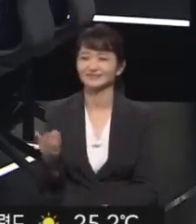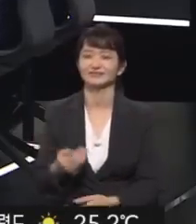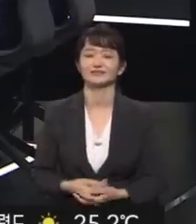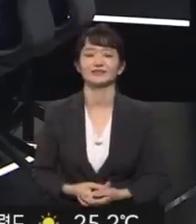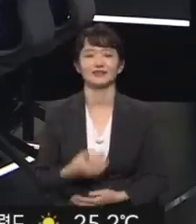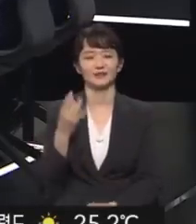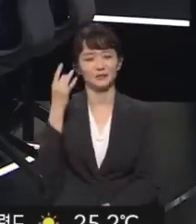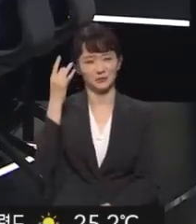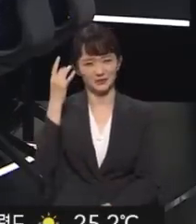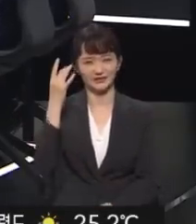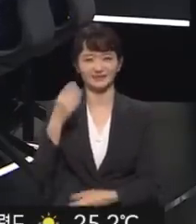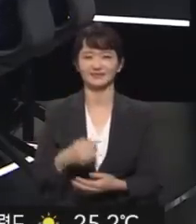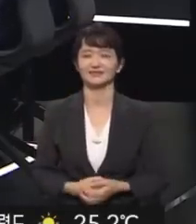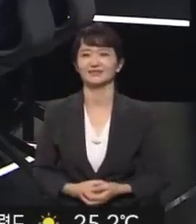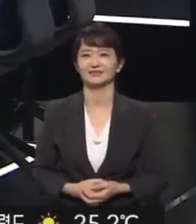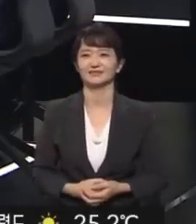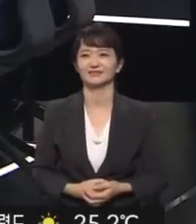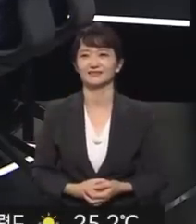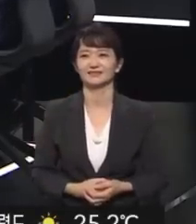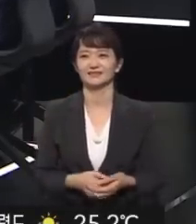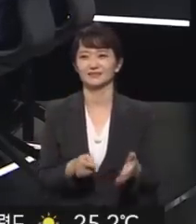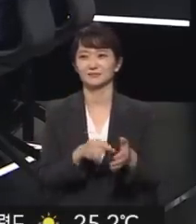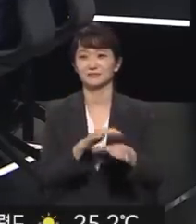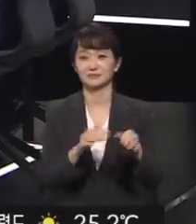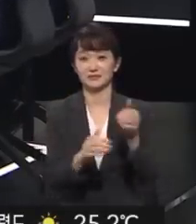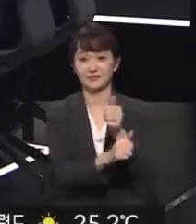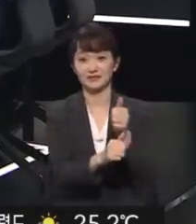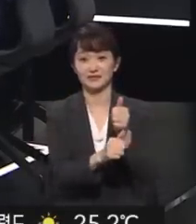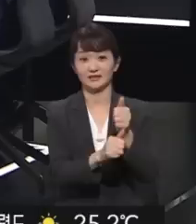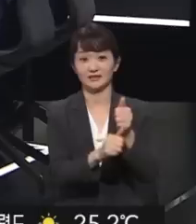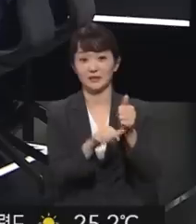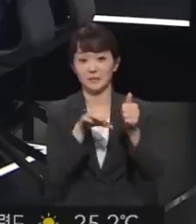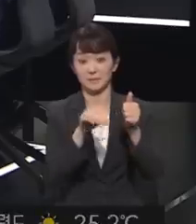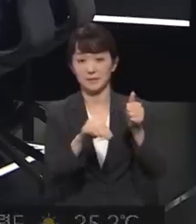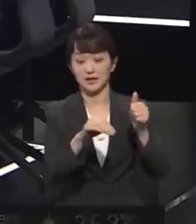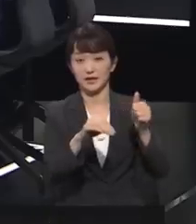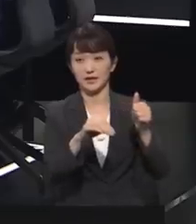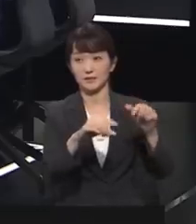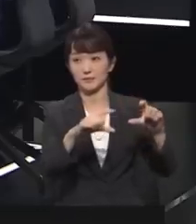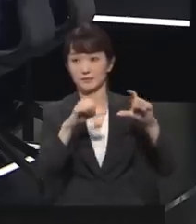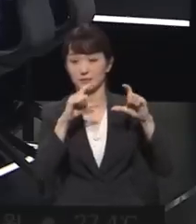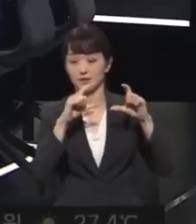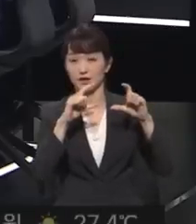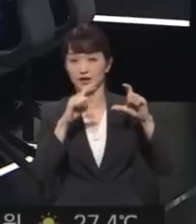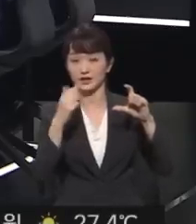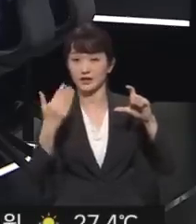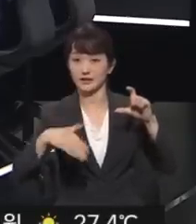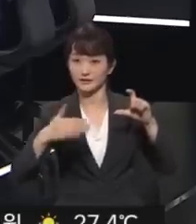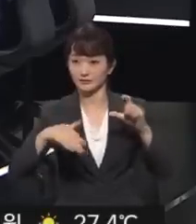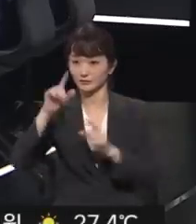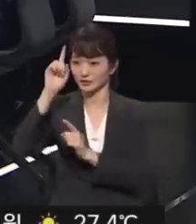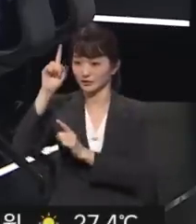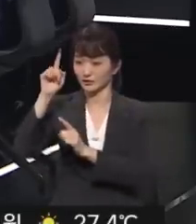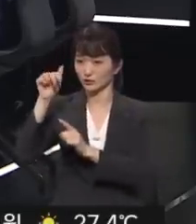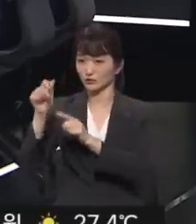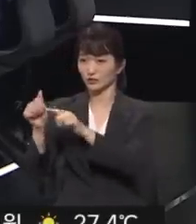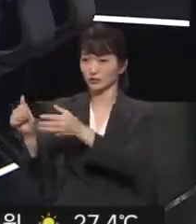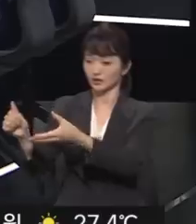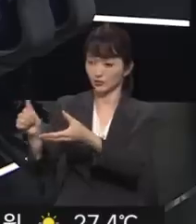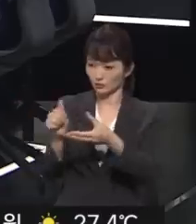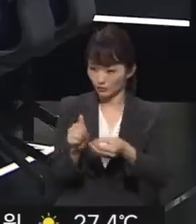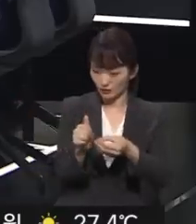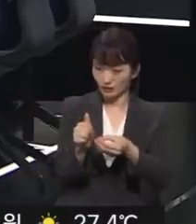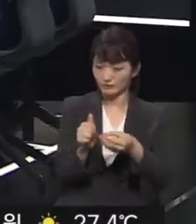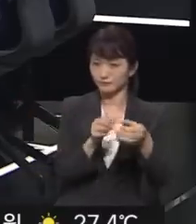대회는 제가 뭐 오늘 같이 정에 대한 결론이 안나면 그 자리에 수석대표를 제 옆에 같이 해서 같이 얘기를 좀 하려고 했거든요 해가